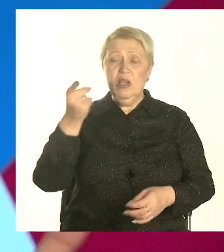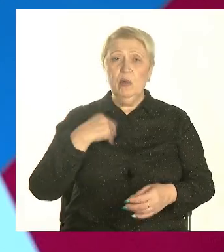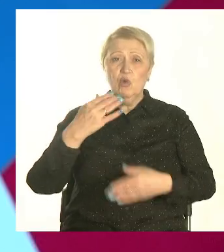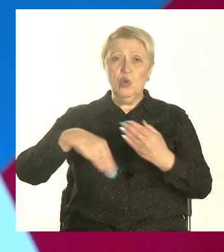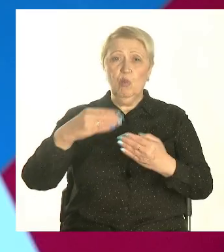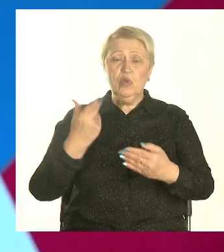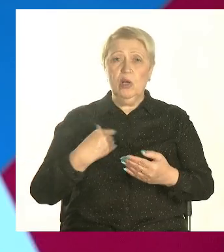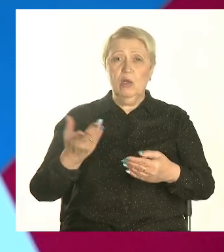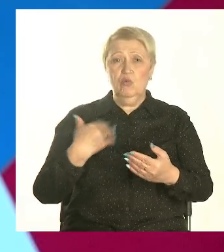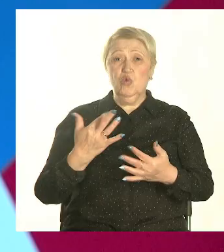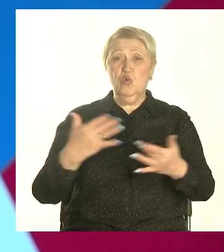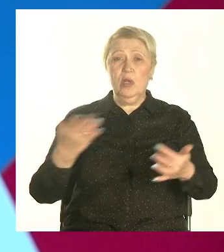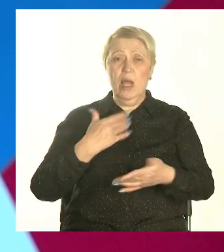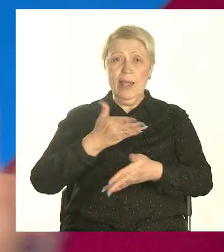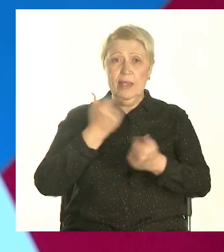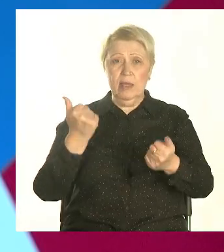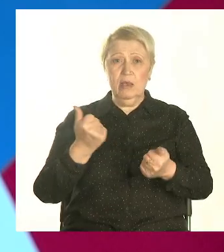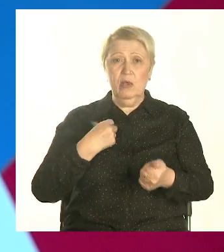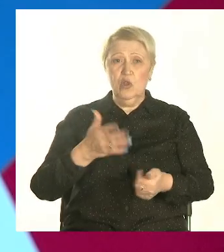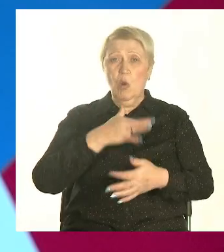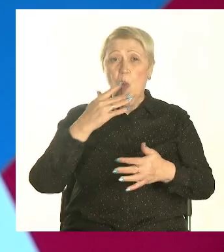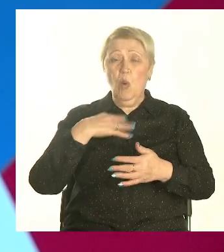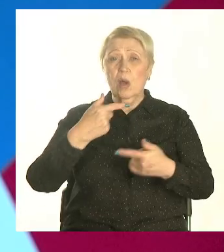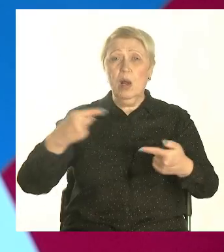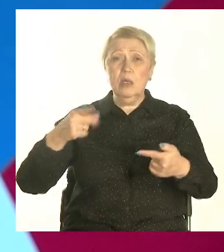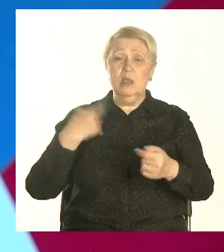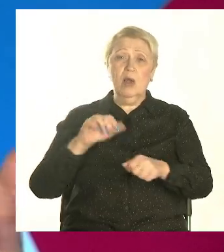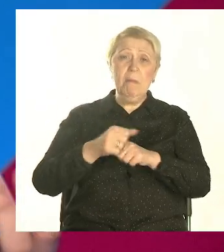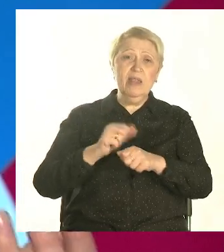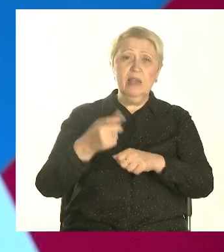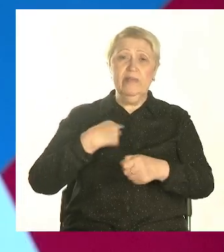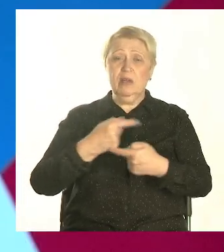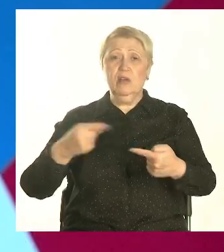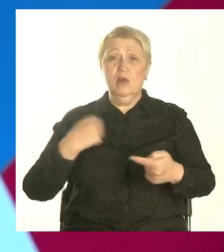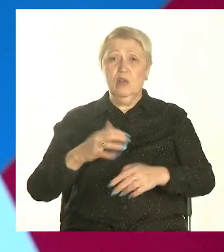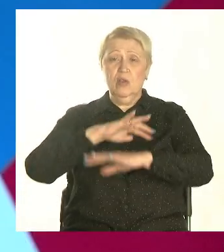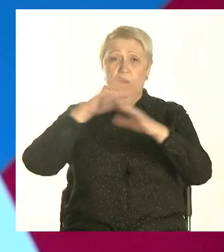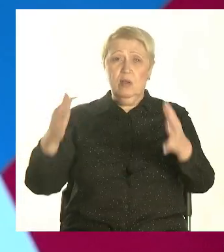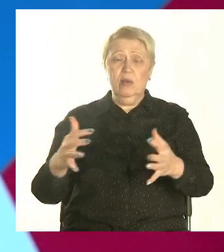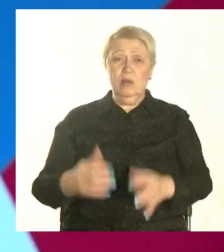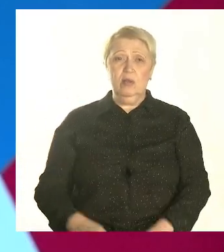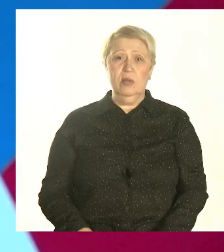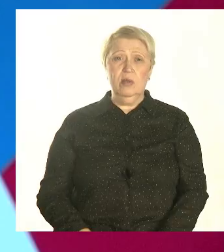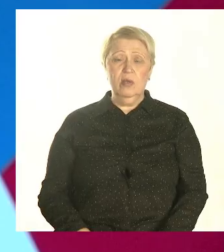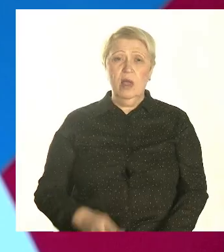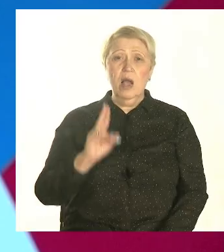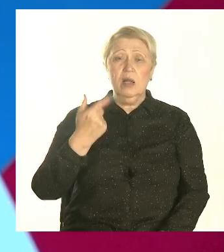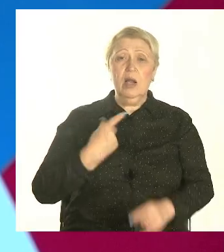дома, мандариновых корок просто отдельный контейнер набирается. Как с этой